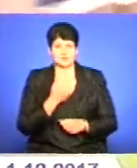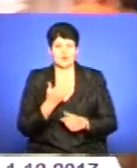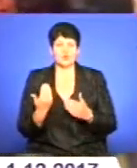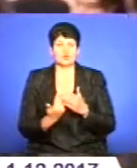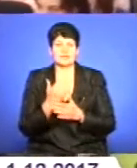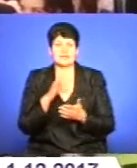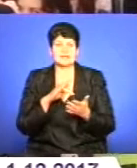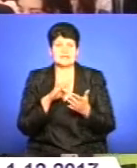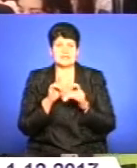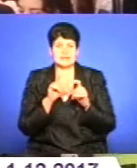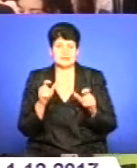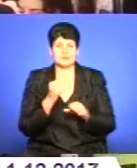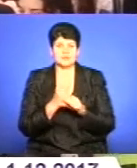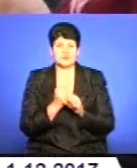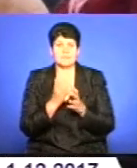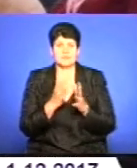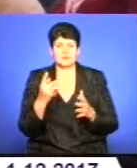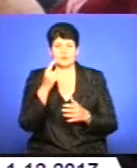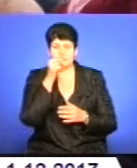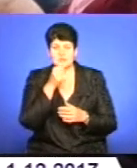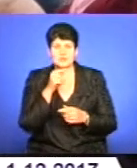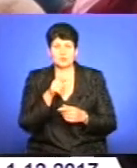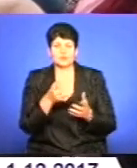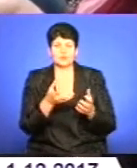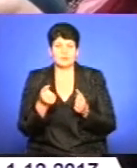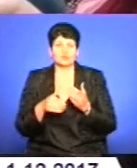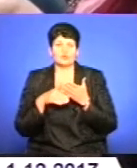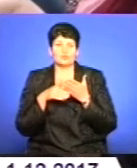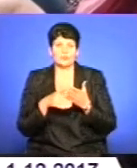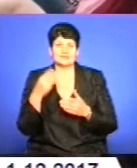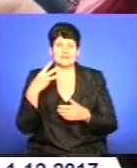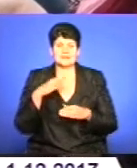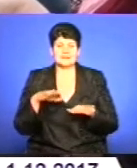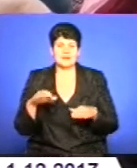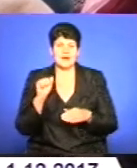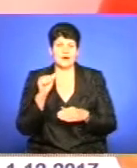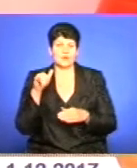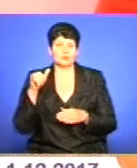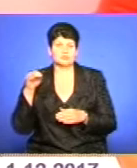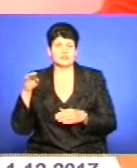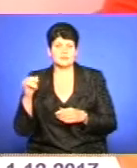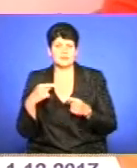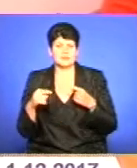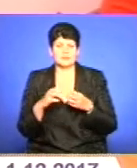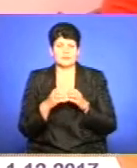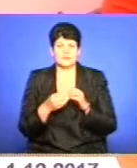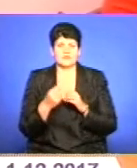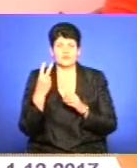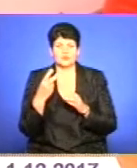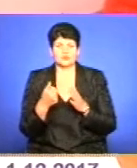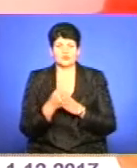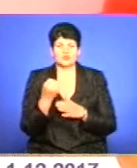Оновлений центр функціонує трохи більше місяця. Зараз тут отримують допомогу 30 дітей з аутизмом та іншими розладами віком від 2